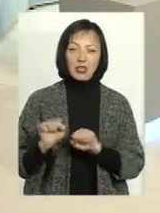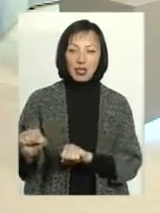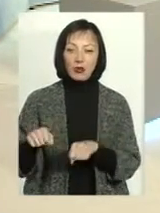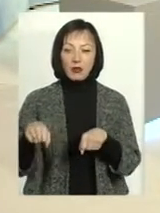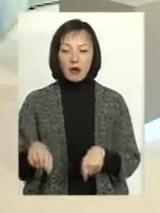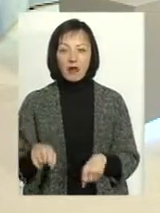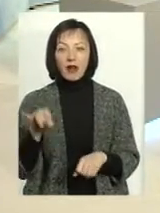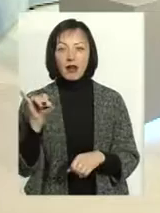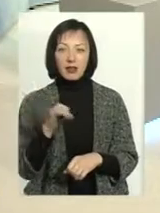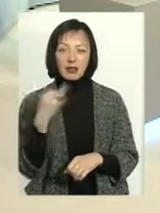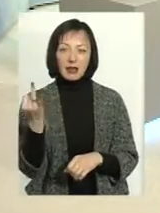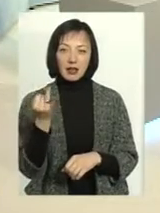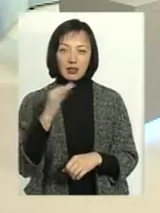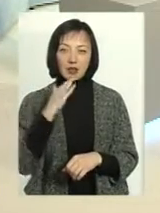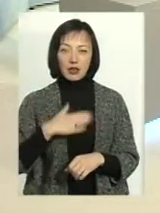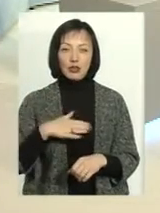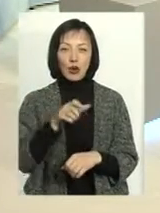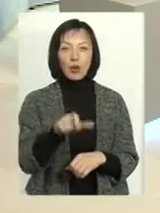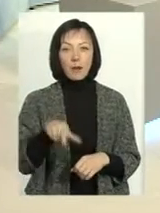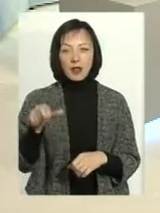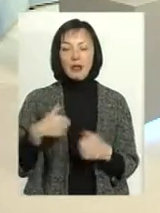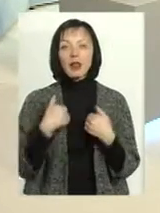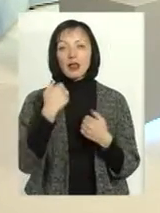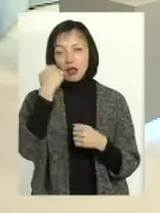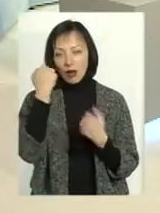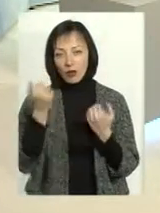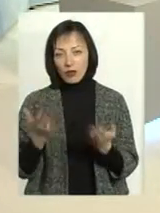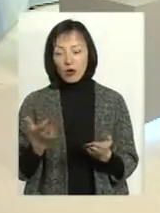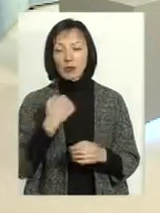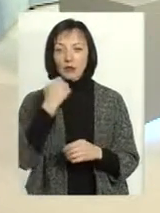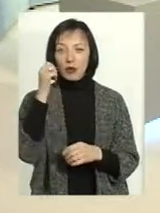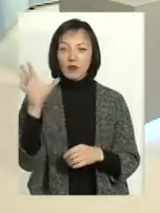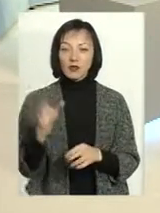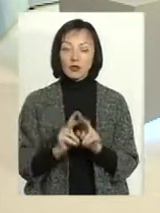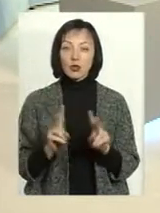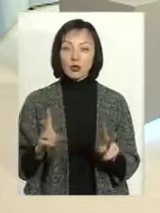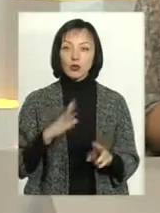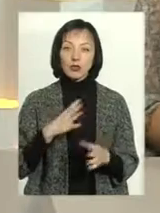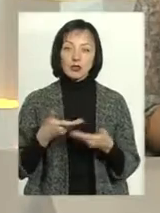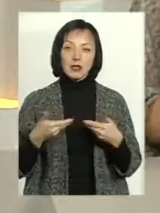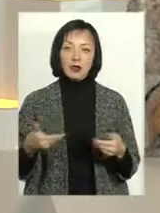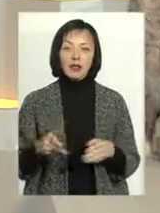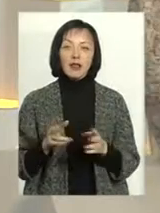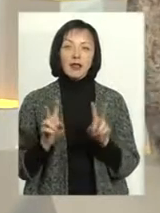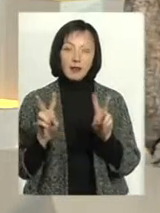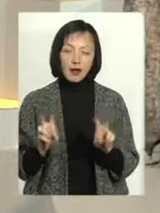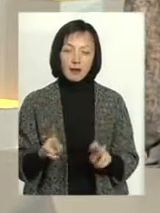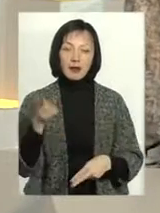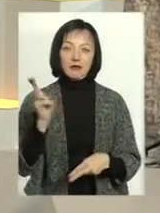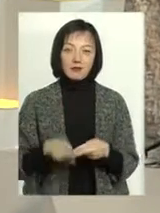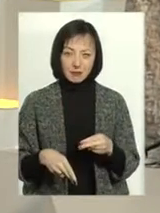захищають права і представляють інтереси наших громадян. Я дякую вам, я дякую всім, хто був із нами. Це була тема, на сьогодні вона